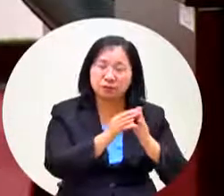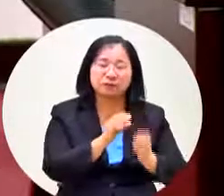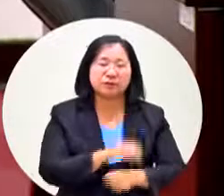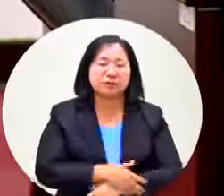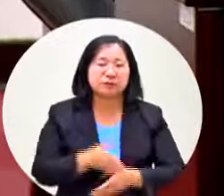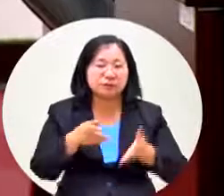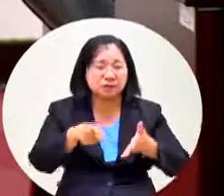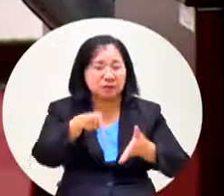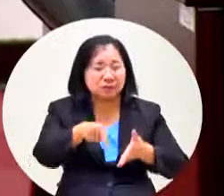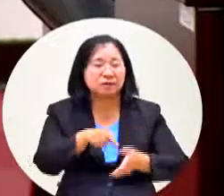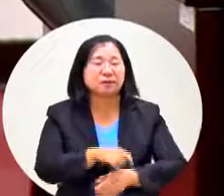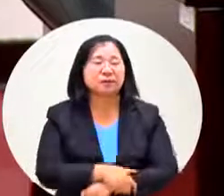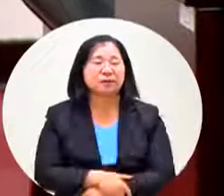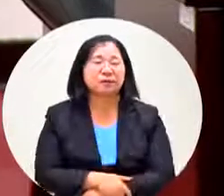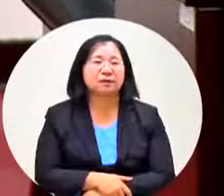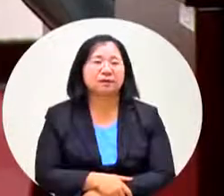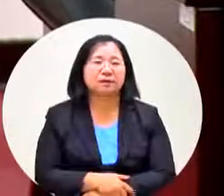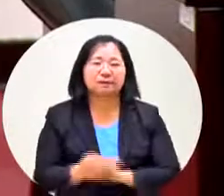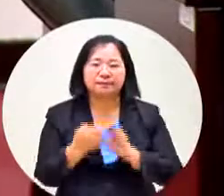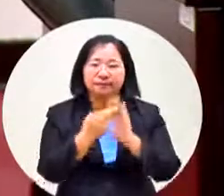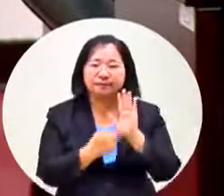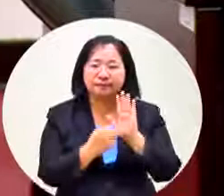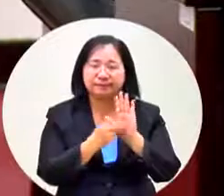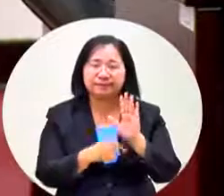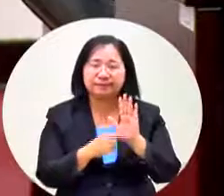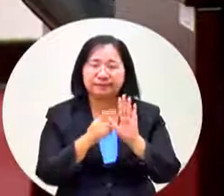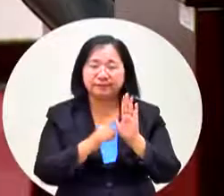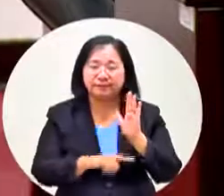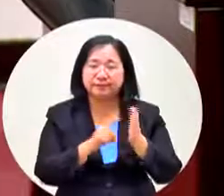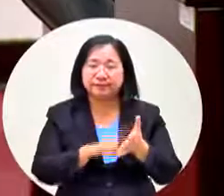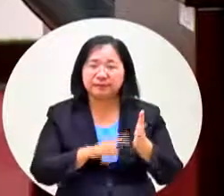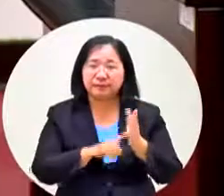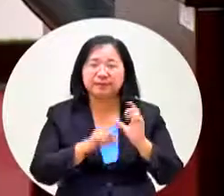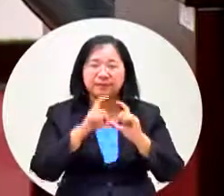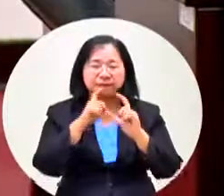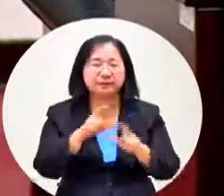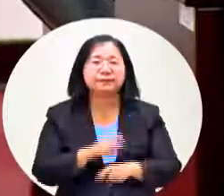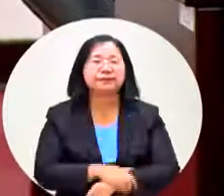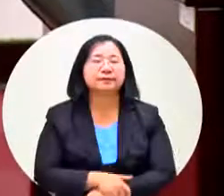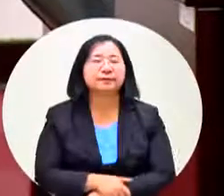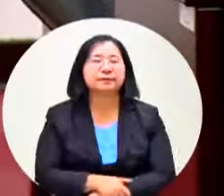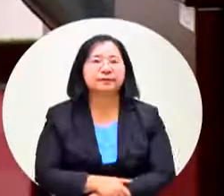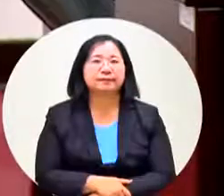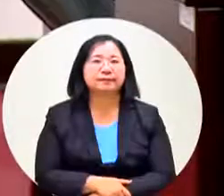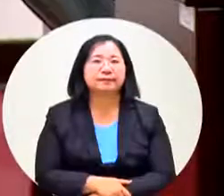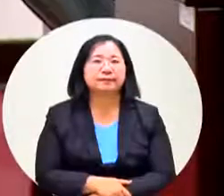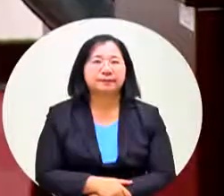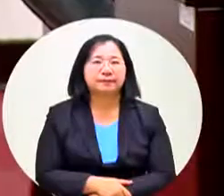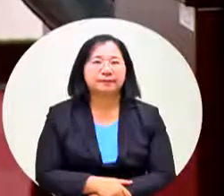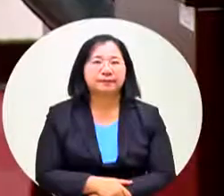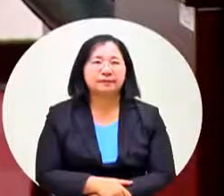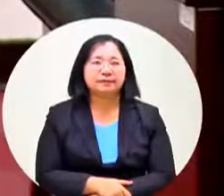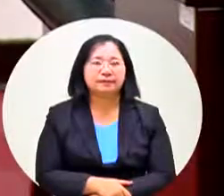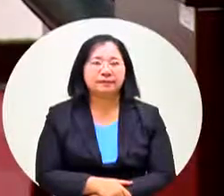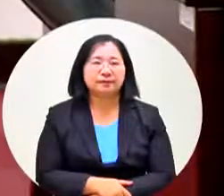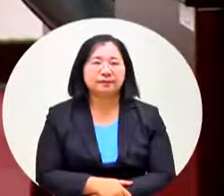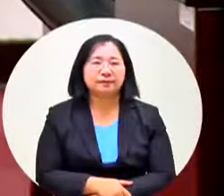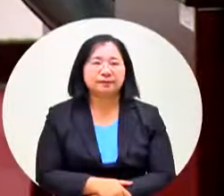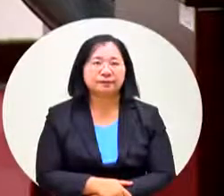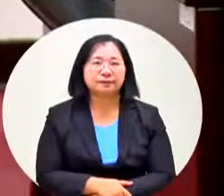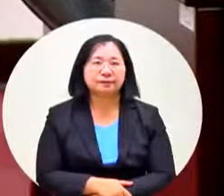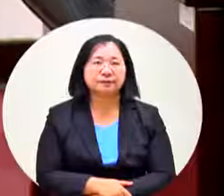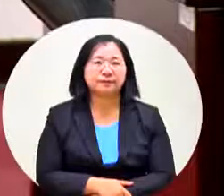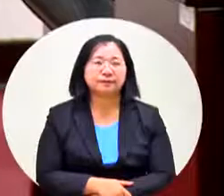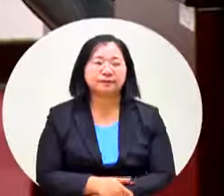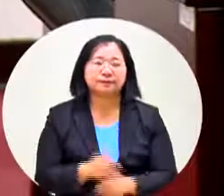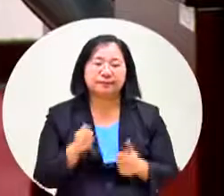念性、有文化的即个愿景的公园。我想这吼、哦，那一律讲。啊，八十一期